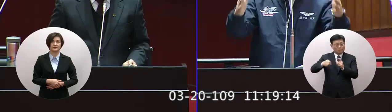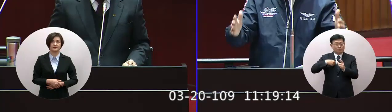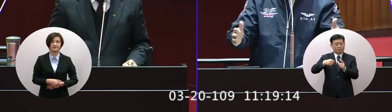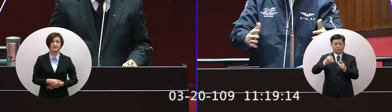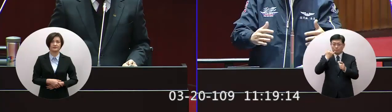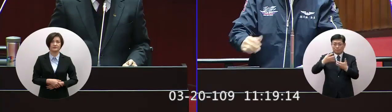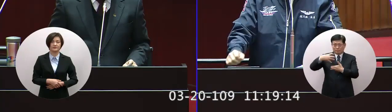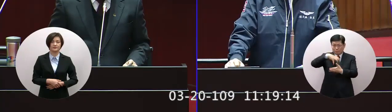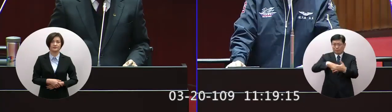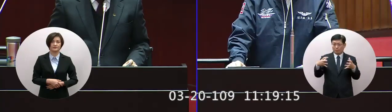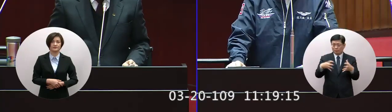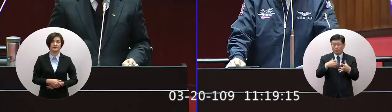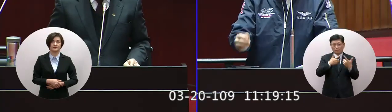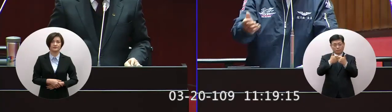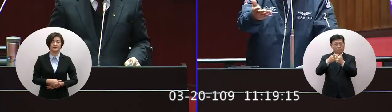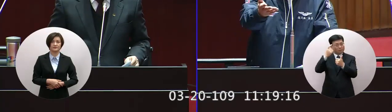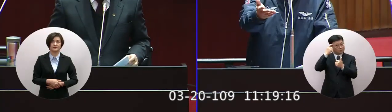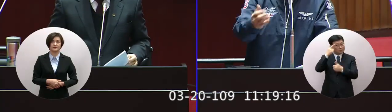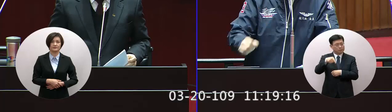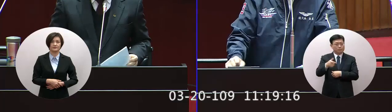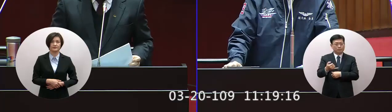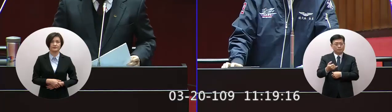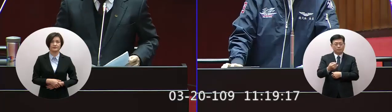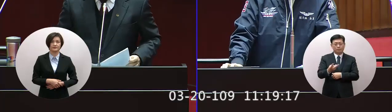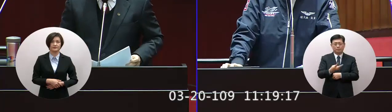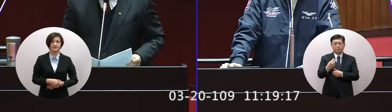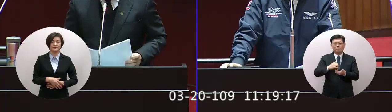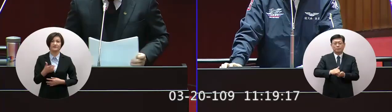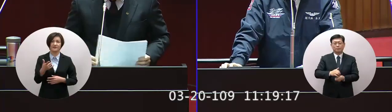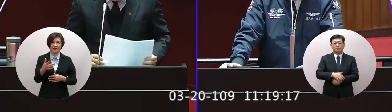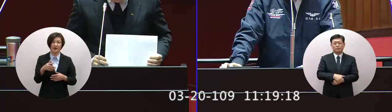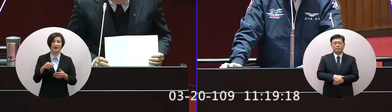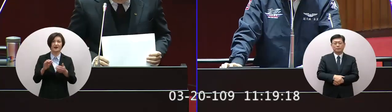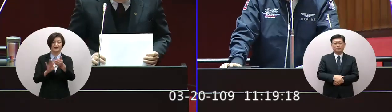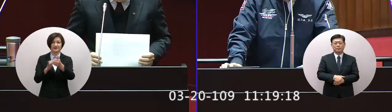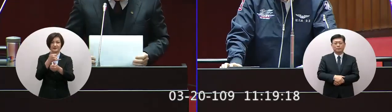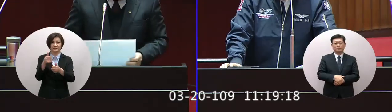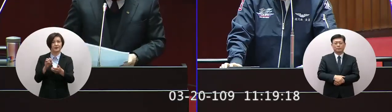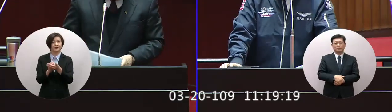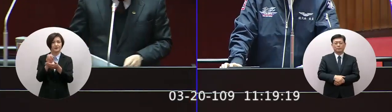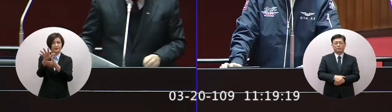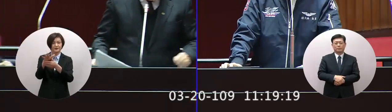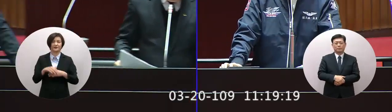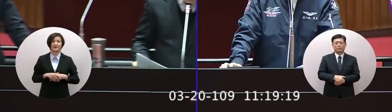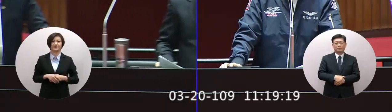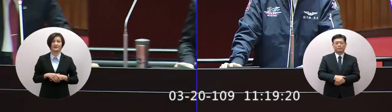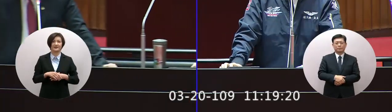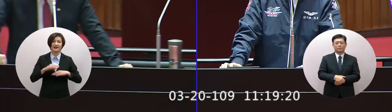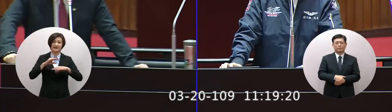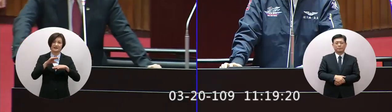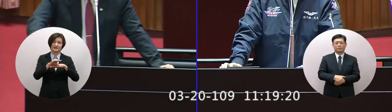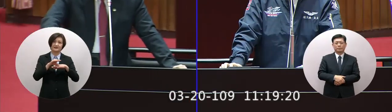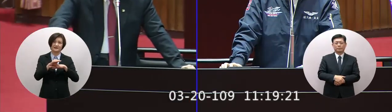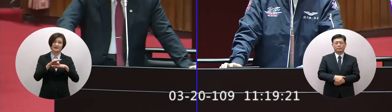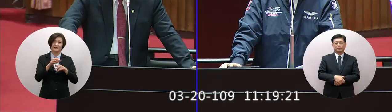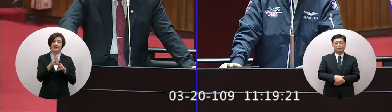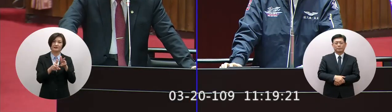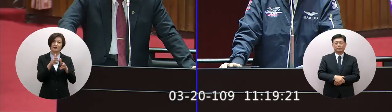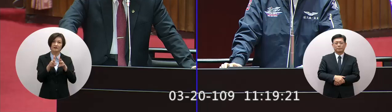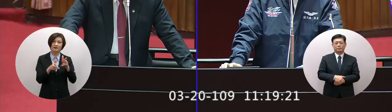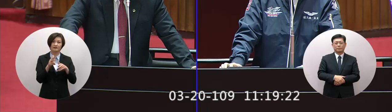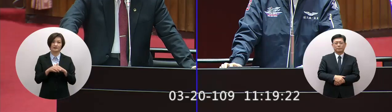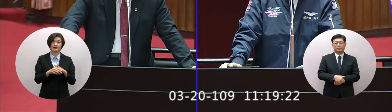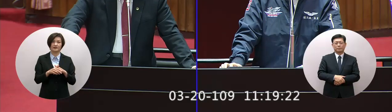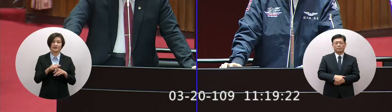里面，整体来去做配搭思考，不知道可不可以两位再做。 我来跟委员报告， 规个车辆产业金额来讲